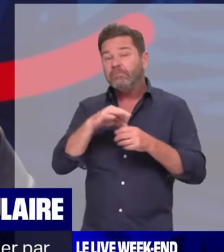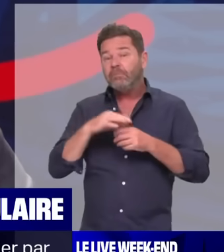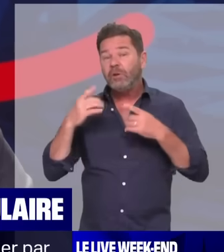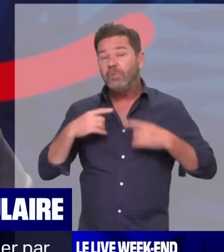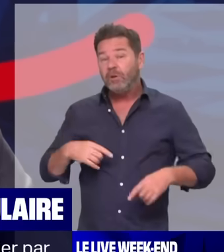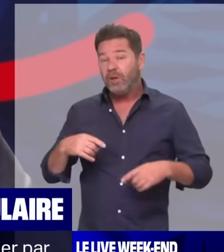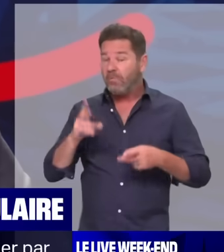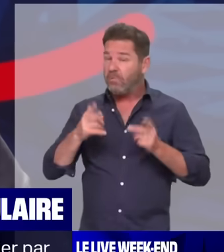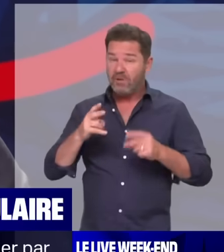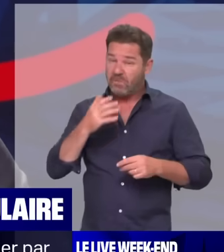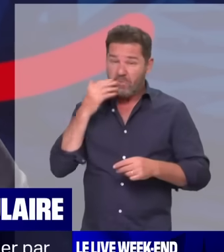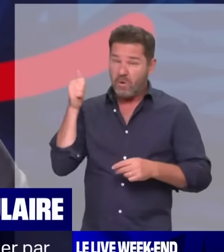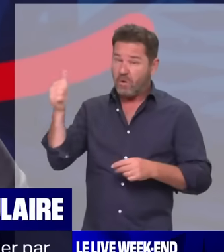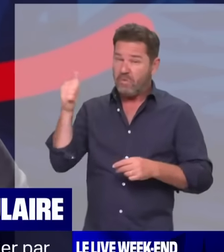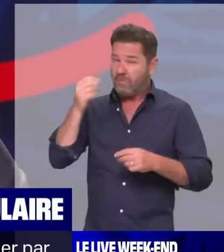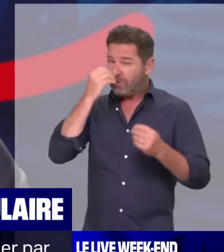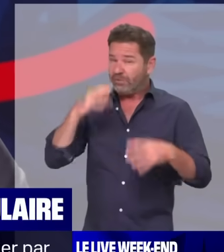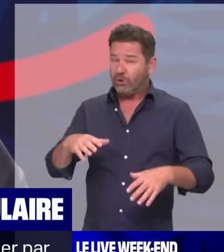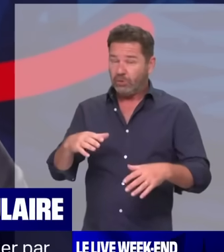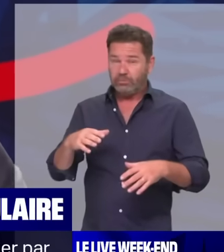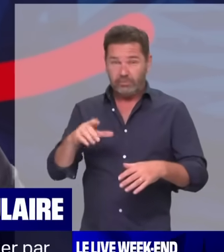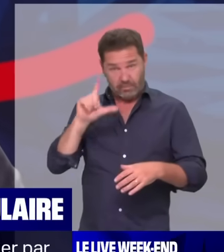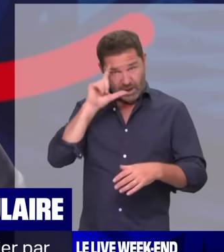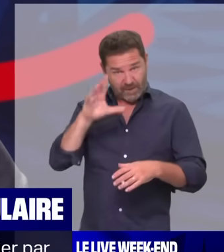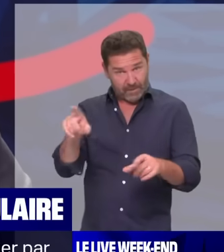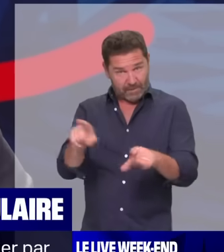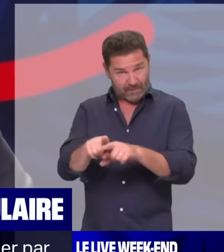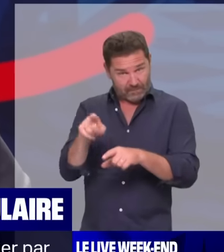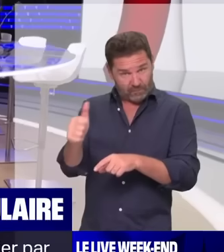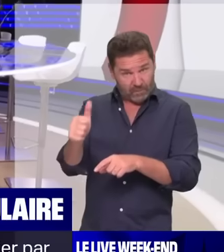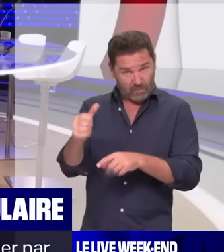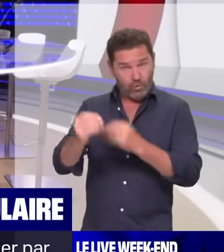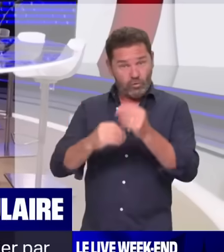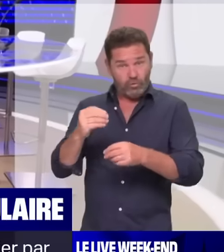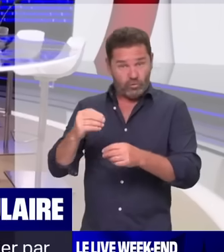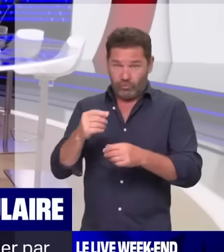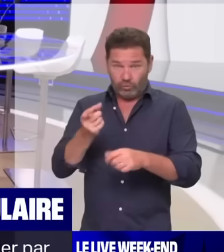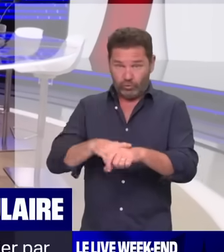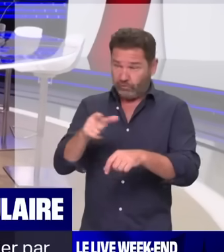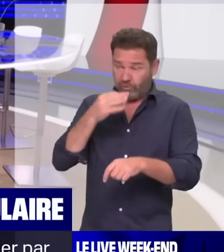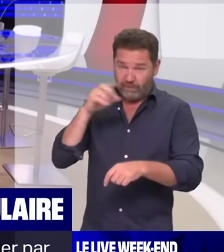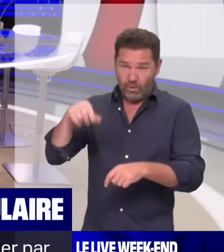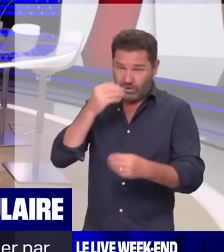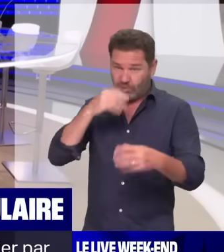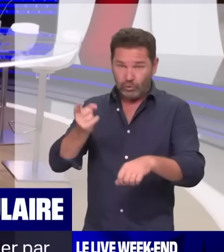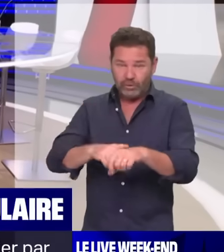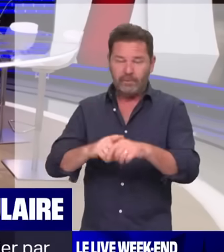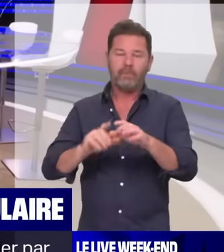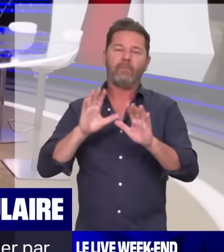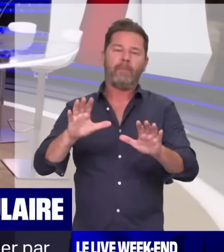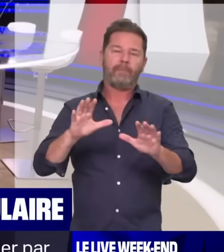démissionne est-ce que vous êtes sur la même ligne ou est-ce que vous vous dites carrément le président devrait déjà démissionner prenons les choses par